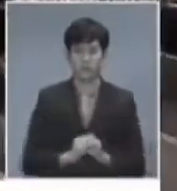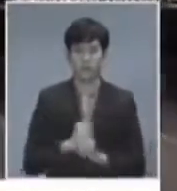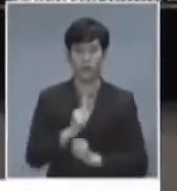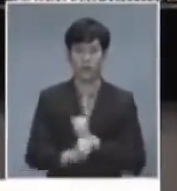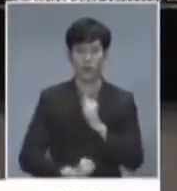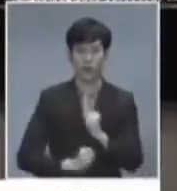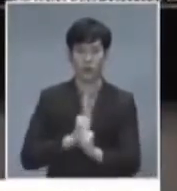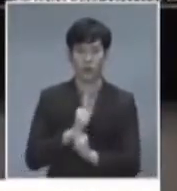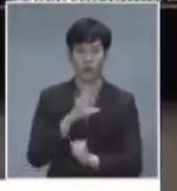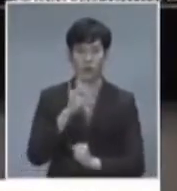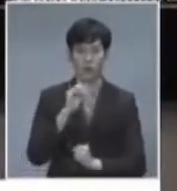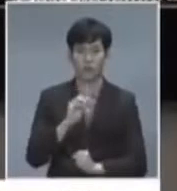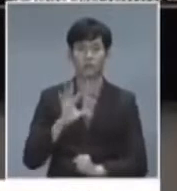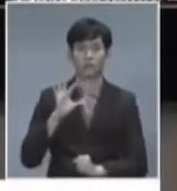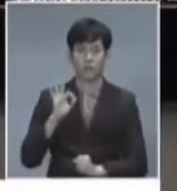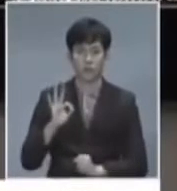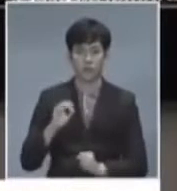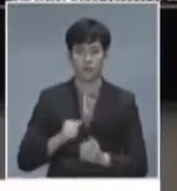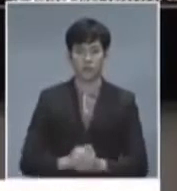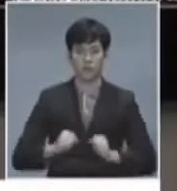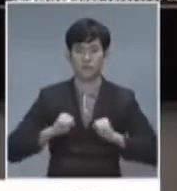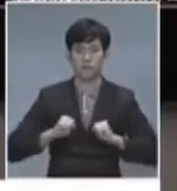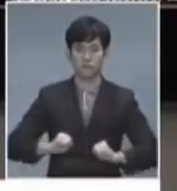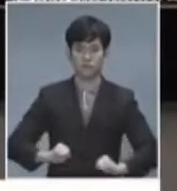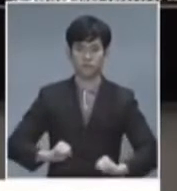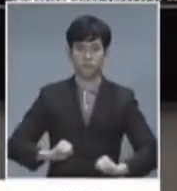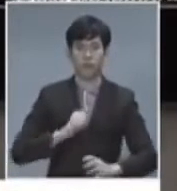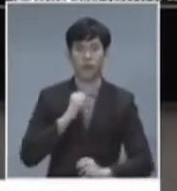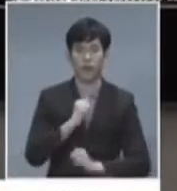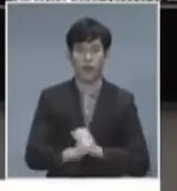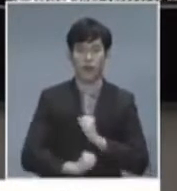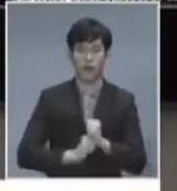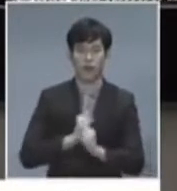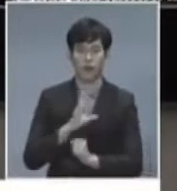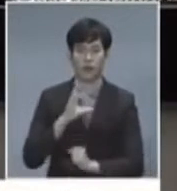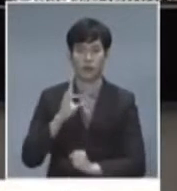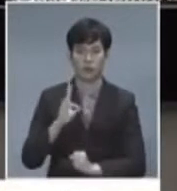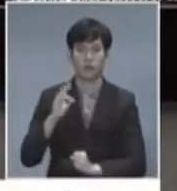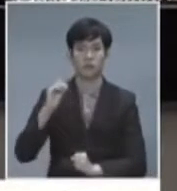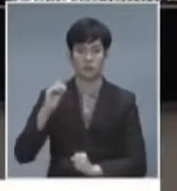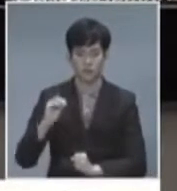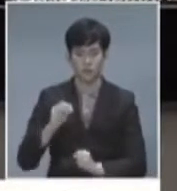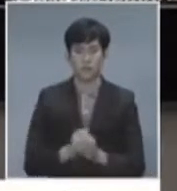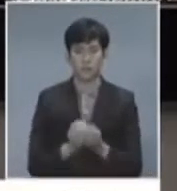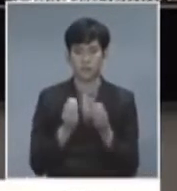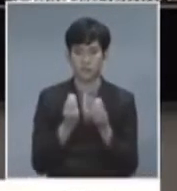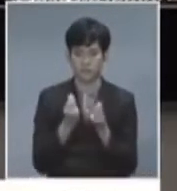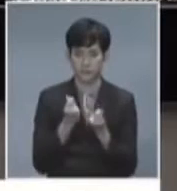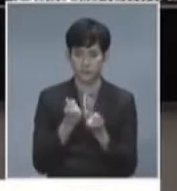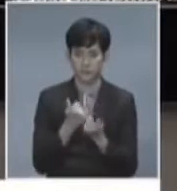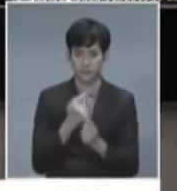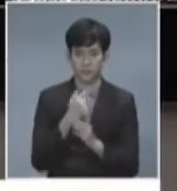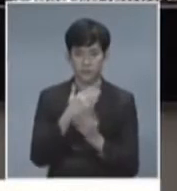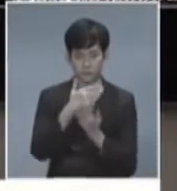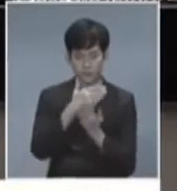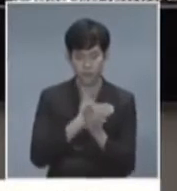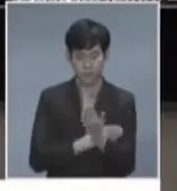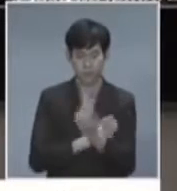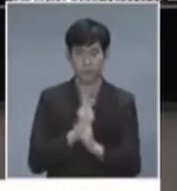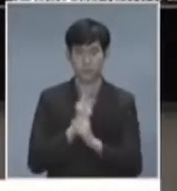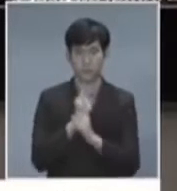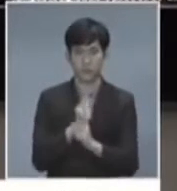89ทรงครองราชสมบัติได้70ปีรายละเอียดปรากฏตามเอกสารที่จั